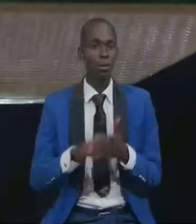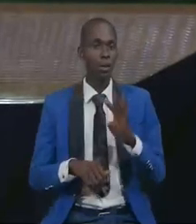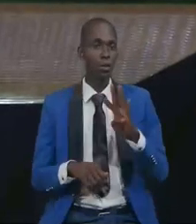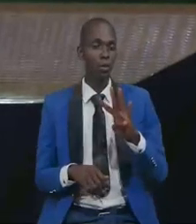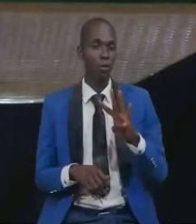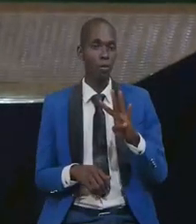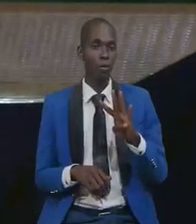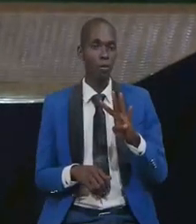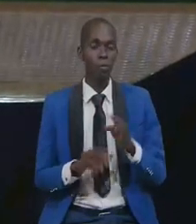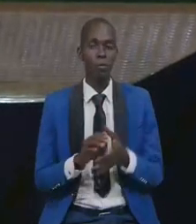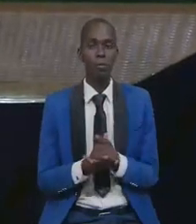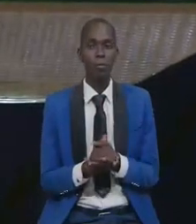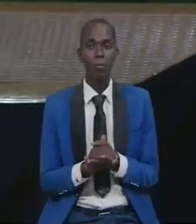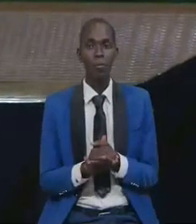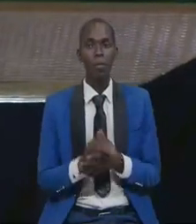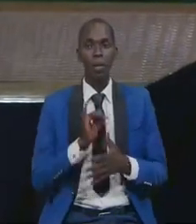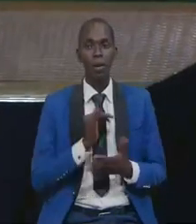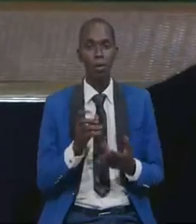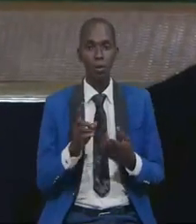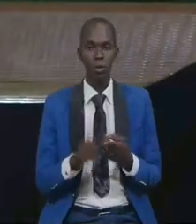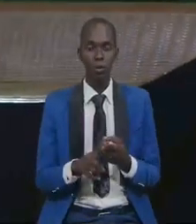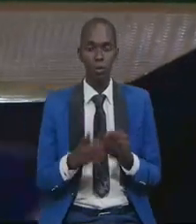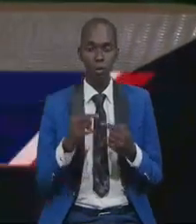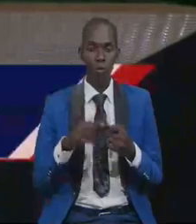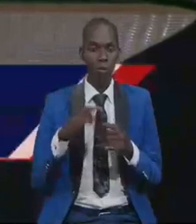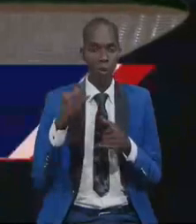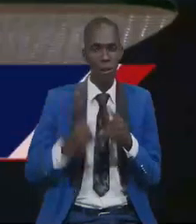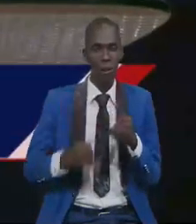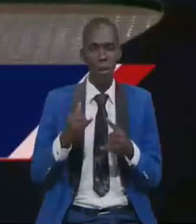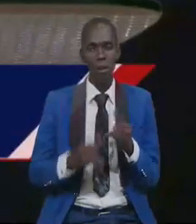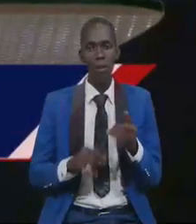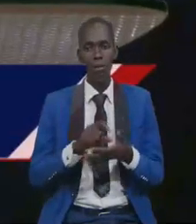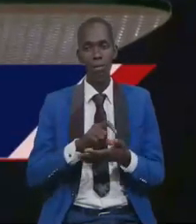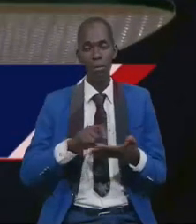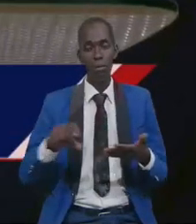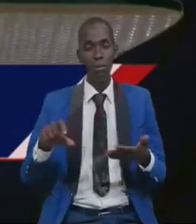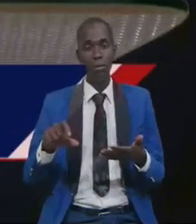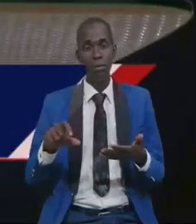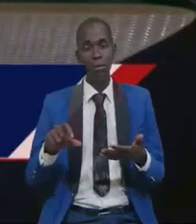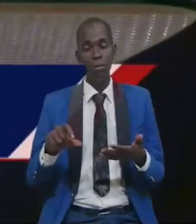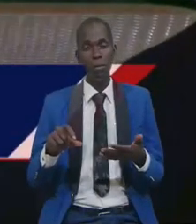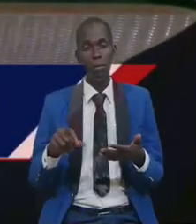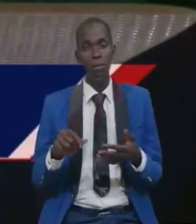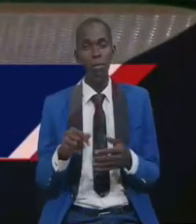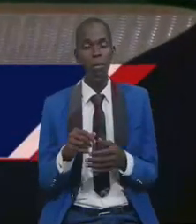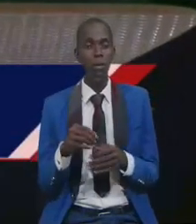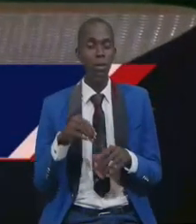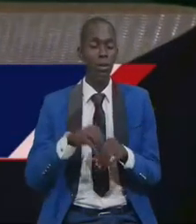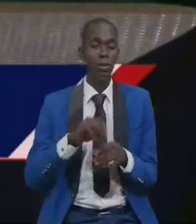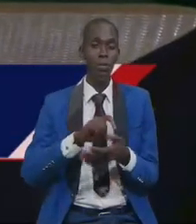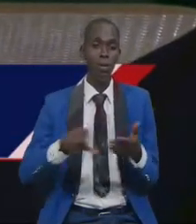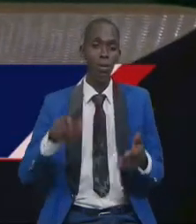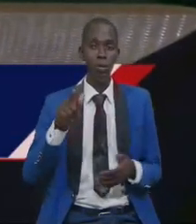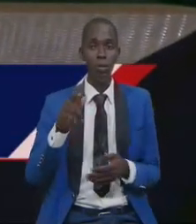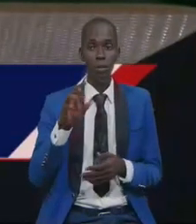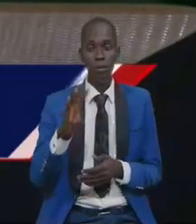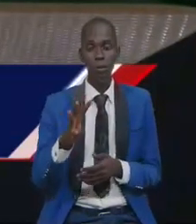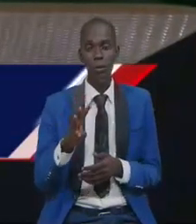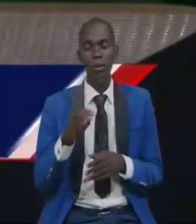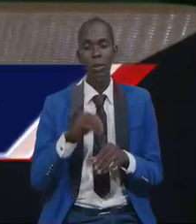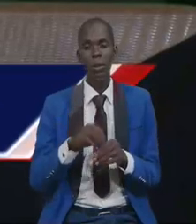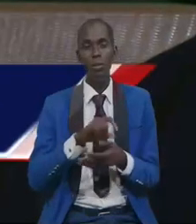verset 27. Mais je voudrais aller à la dernière partie de ce passage, le verset 24. Dans le verset 24 de